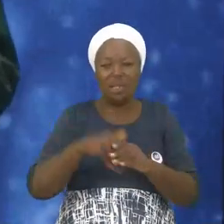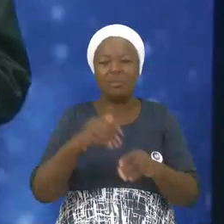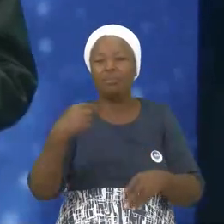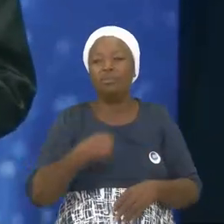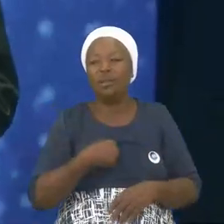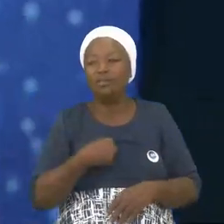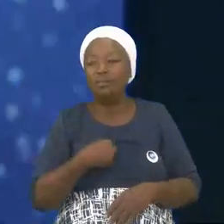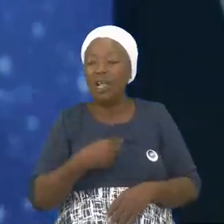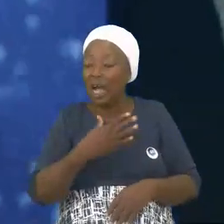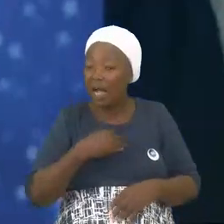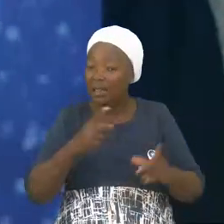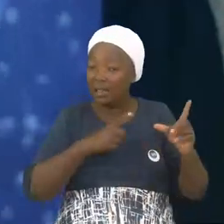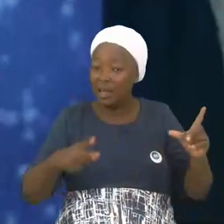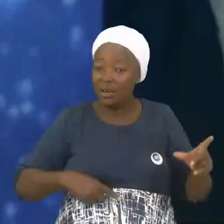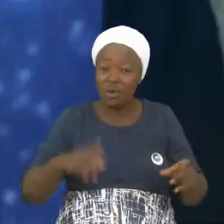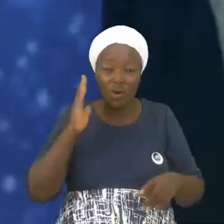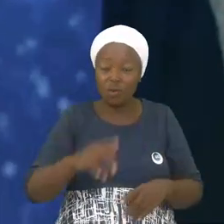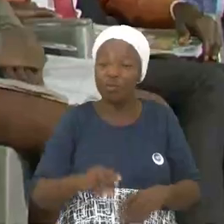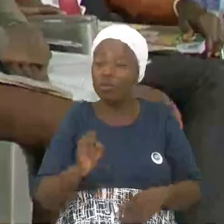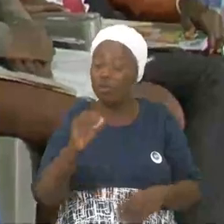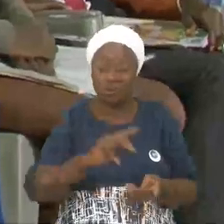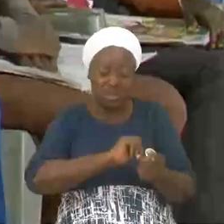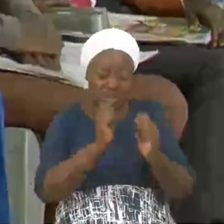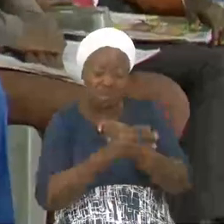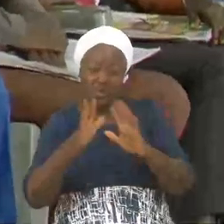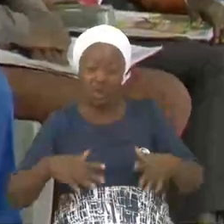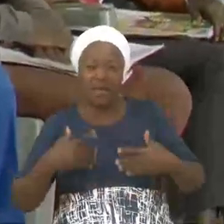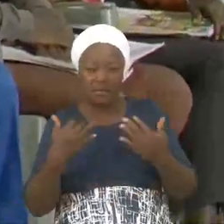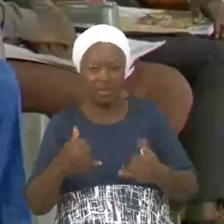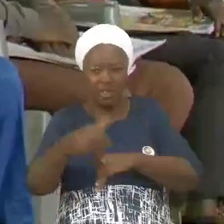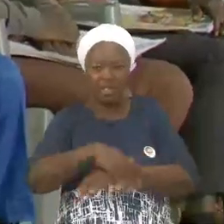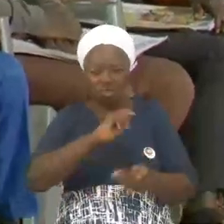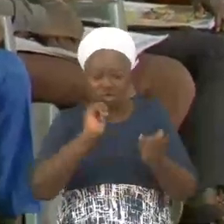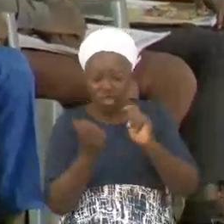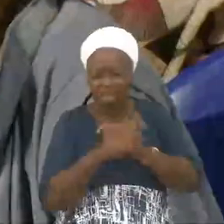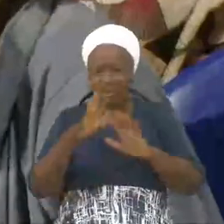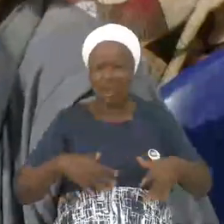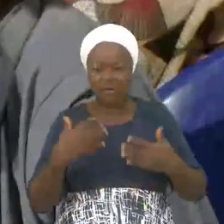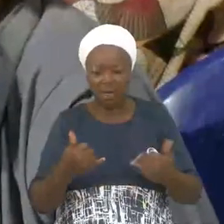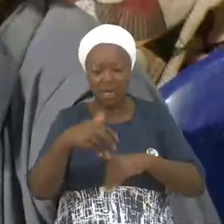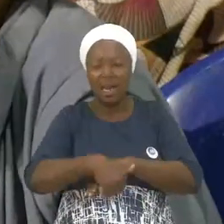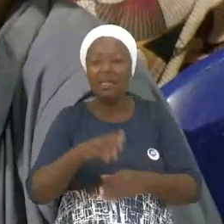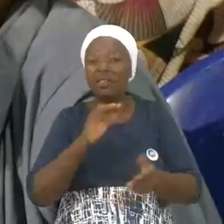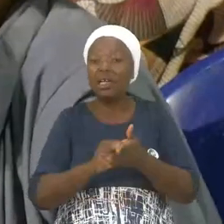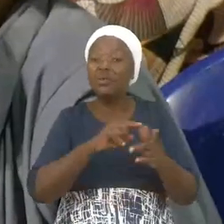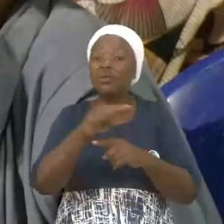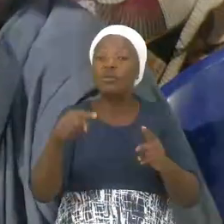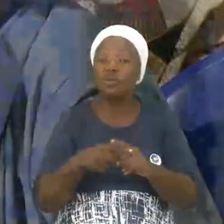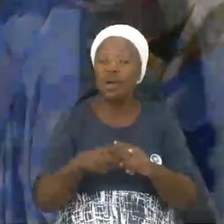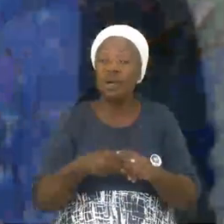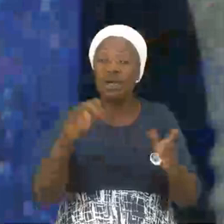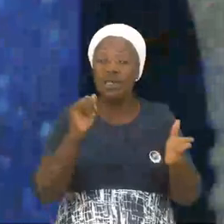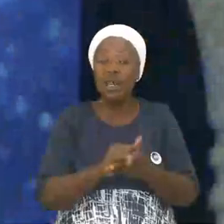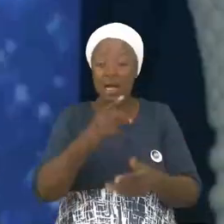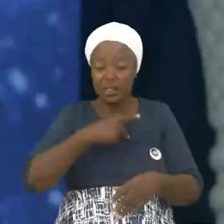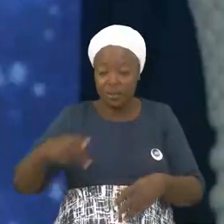dit, il n'a rien à moi. Et le Seigneur va tellement transformer ta vie ce soir.